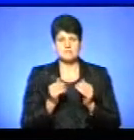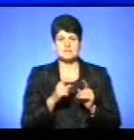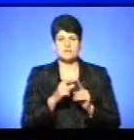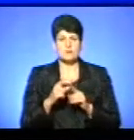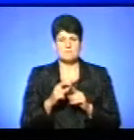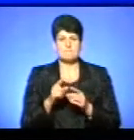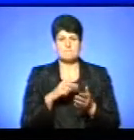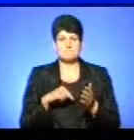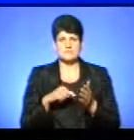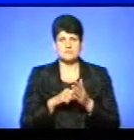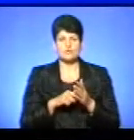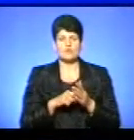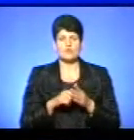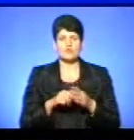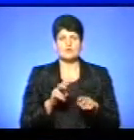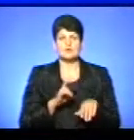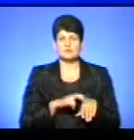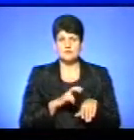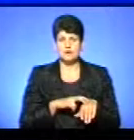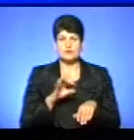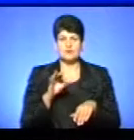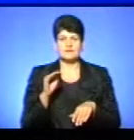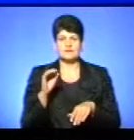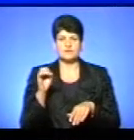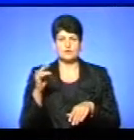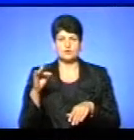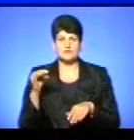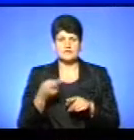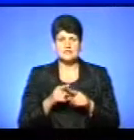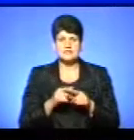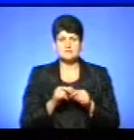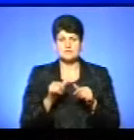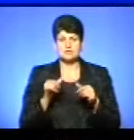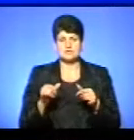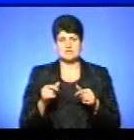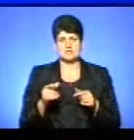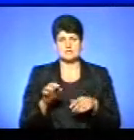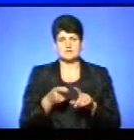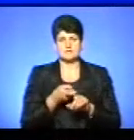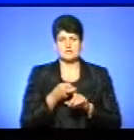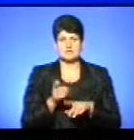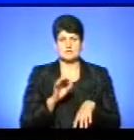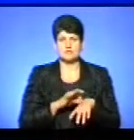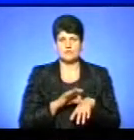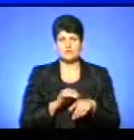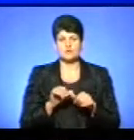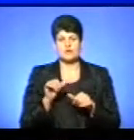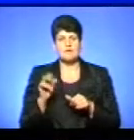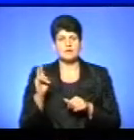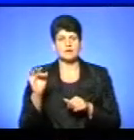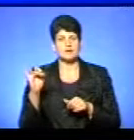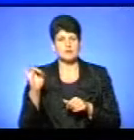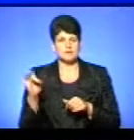міського педіатра Олени Федорової, це призводить до зростання кількості вірусних захворювань, зокрема на кір. Від початку року